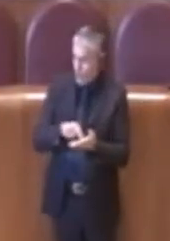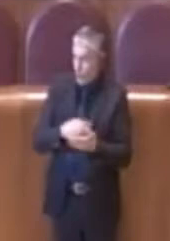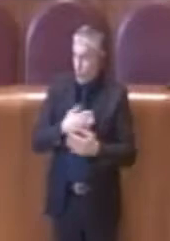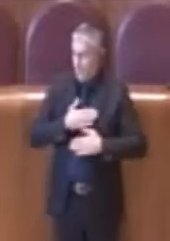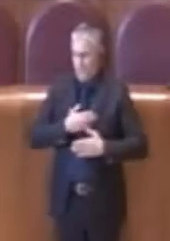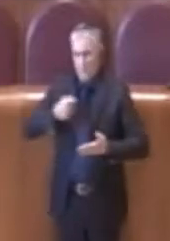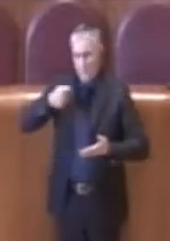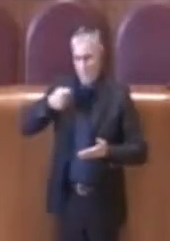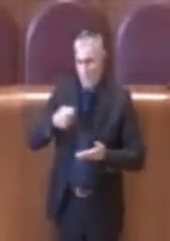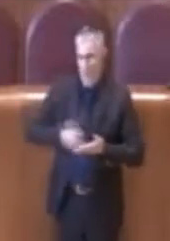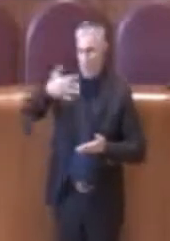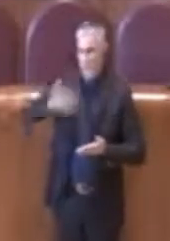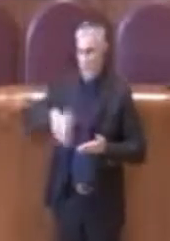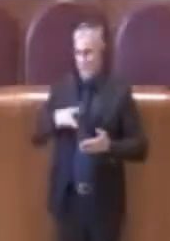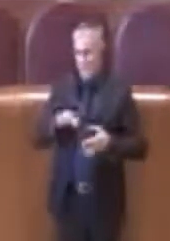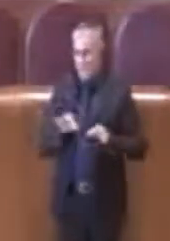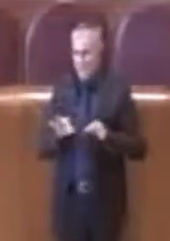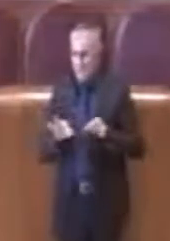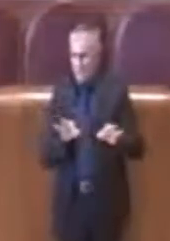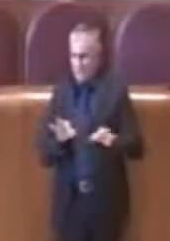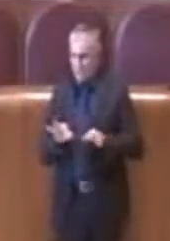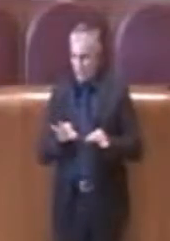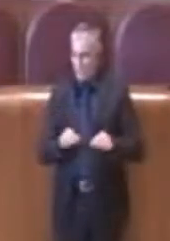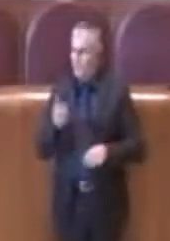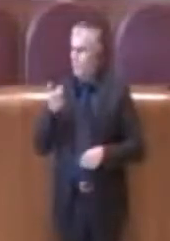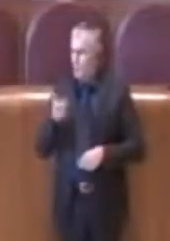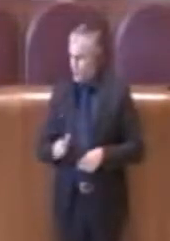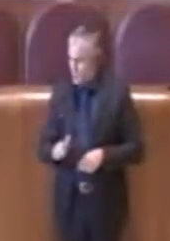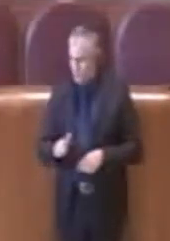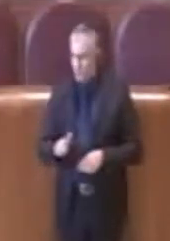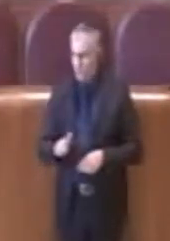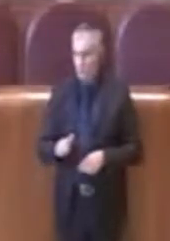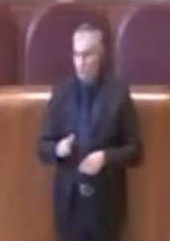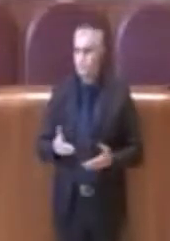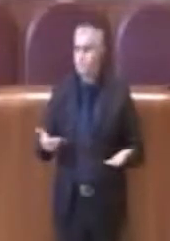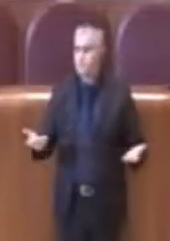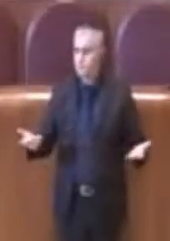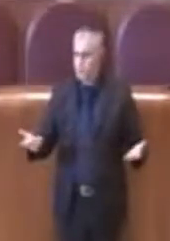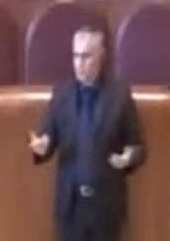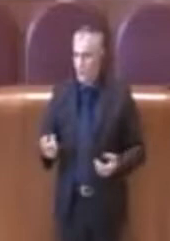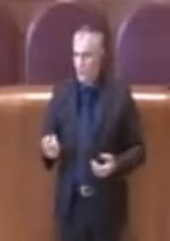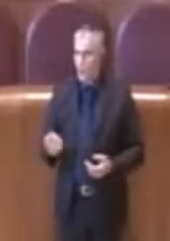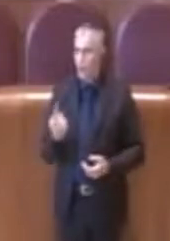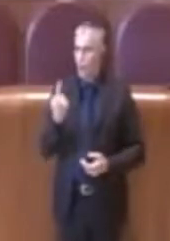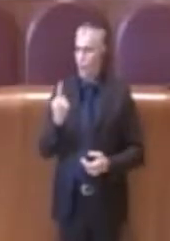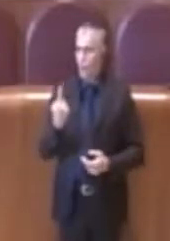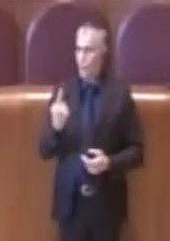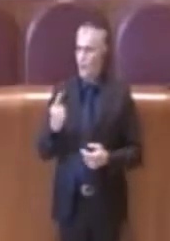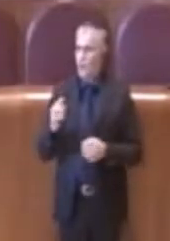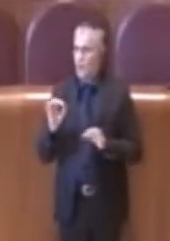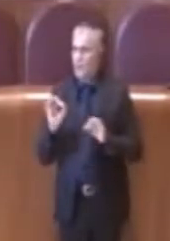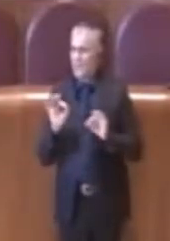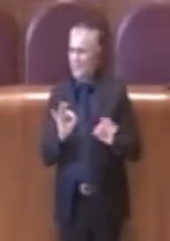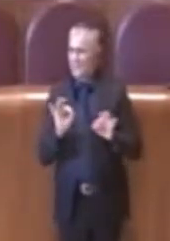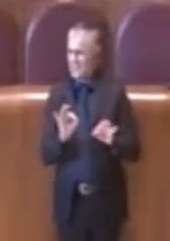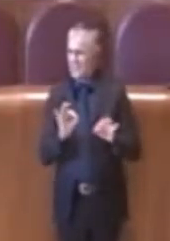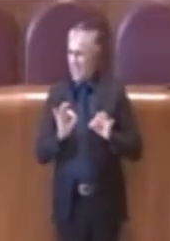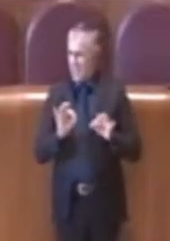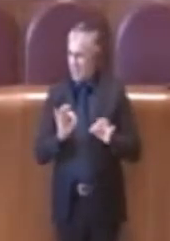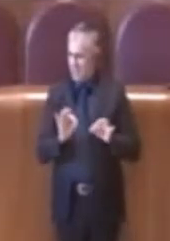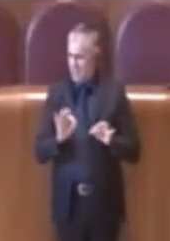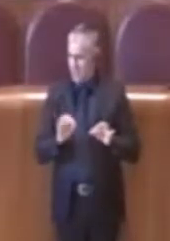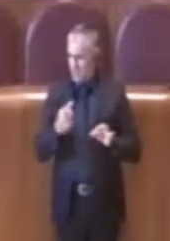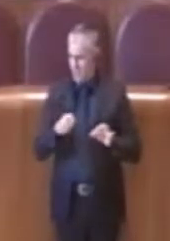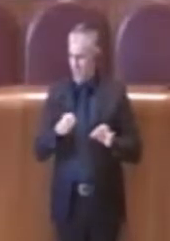strategica, perché una delle maggiori critiche che è stata fatta al reddito di cittadinanza è che sia un